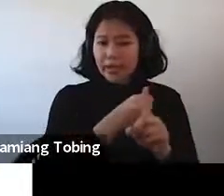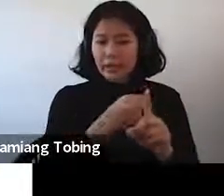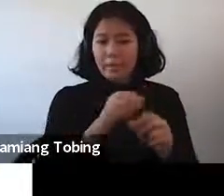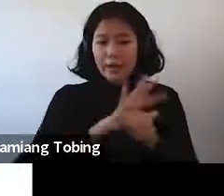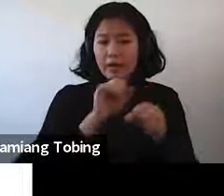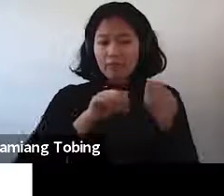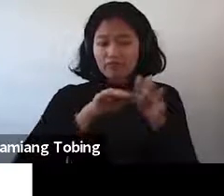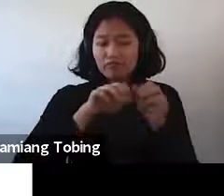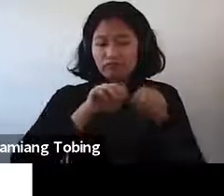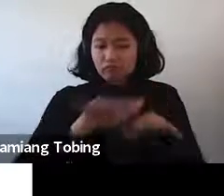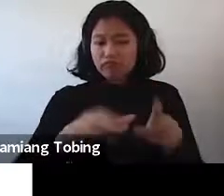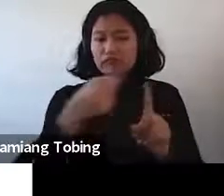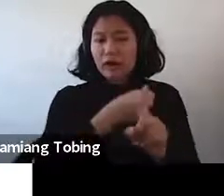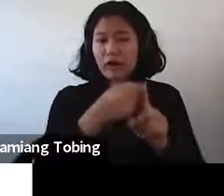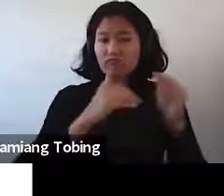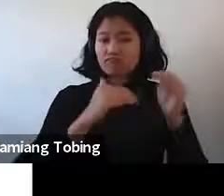kekerasan itu meningkat selama pandemi, kemudian